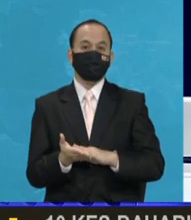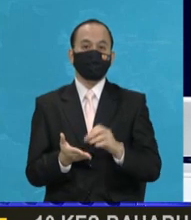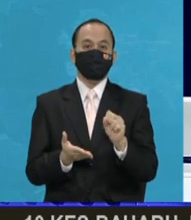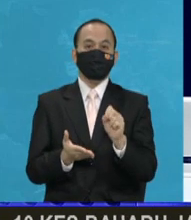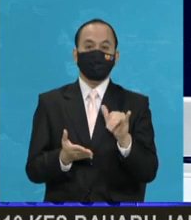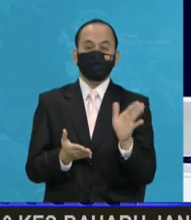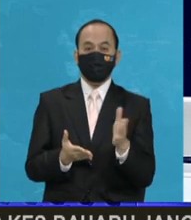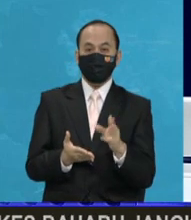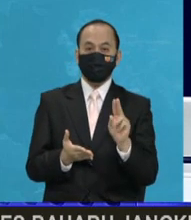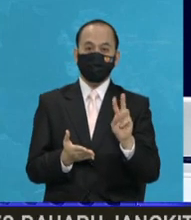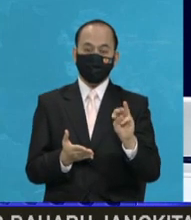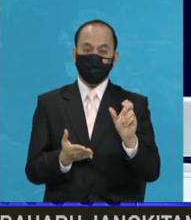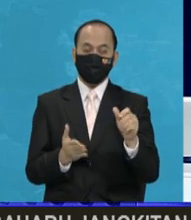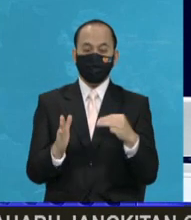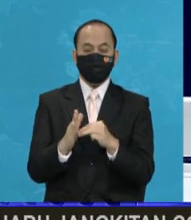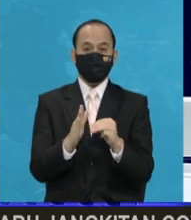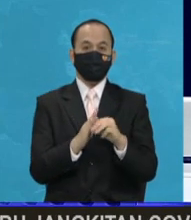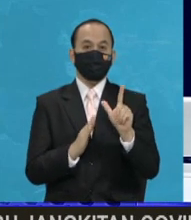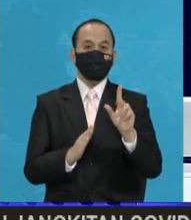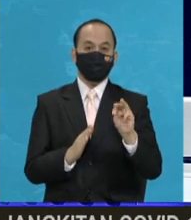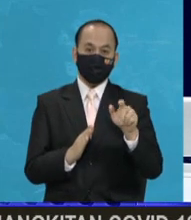mungkin lumapas Secara